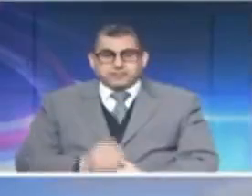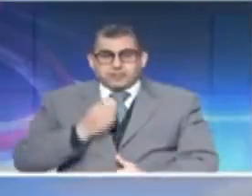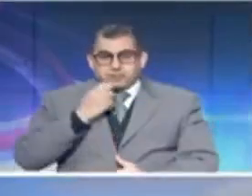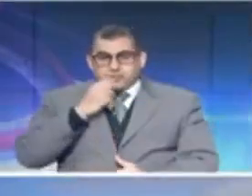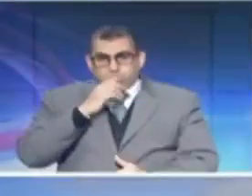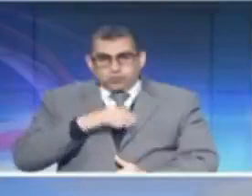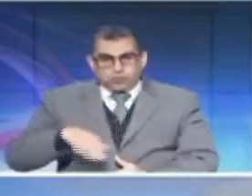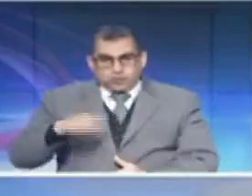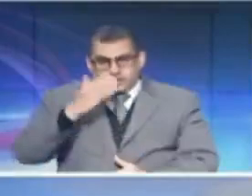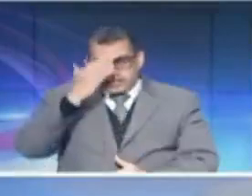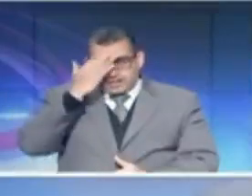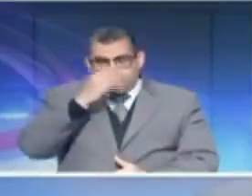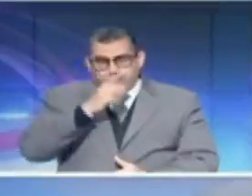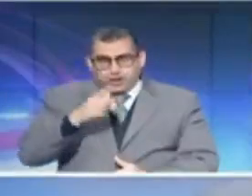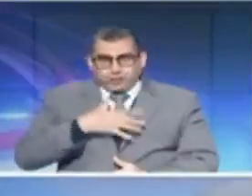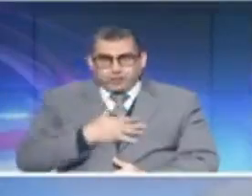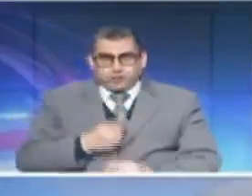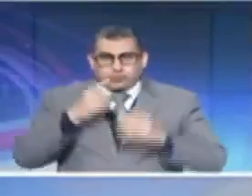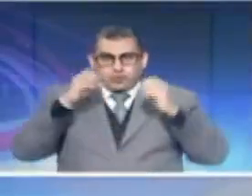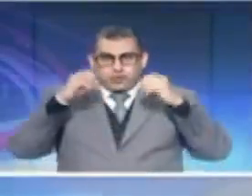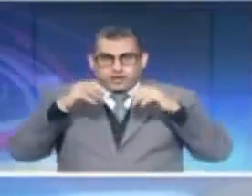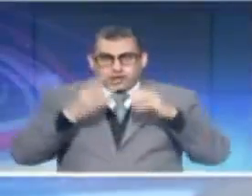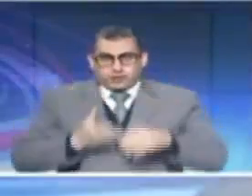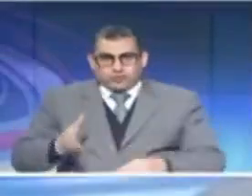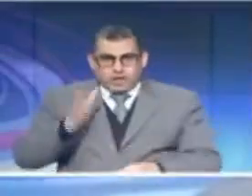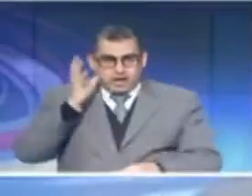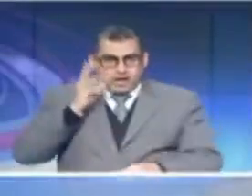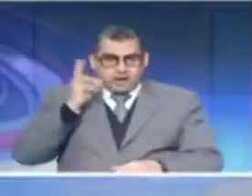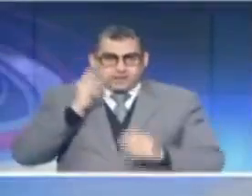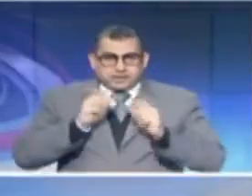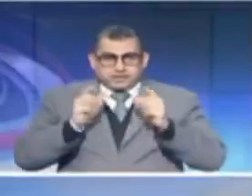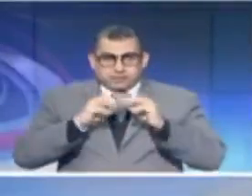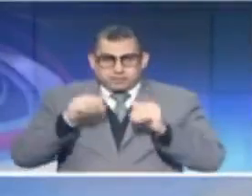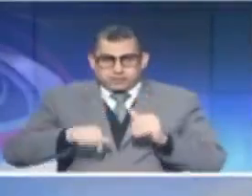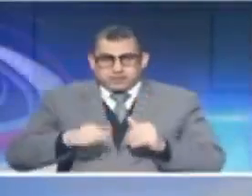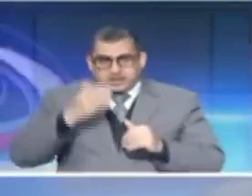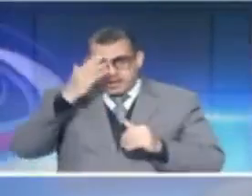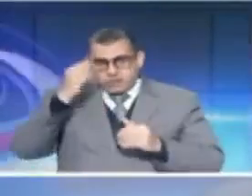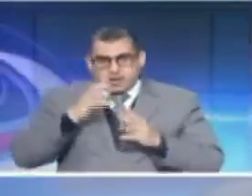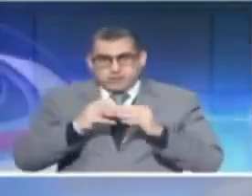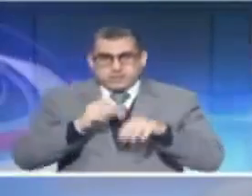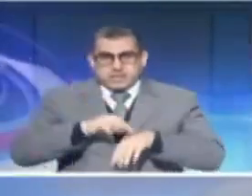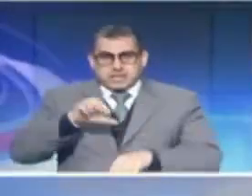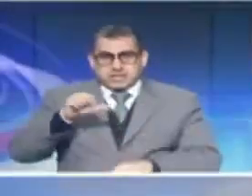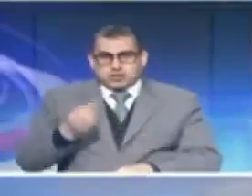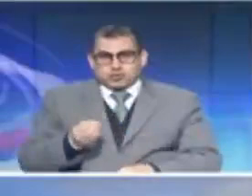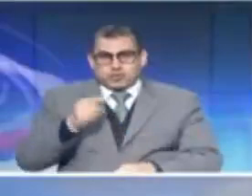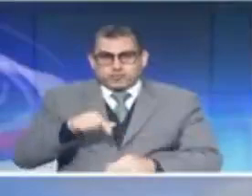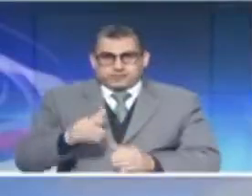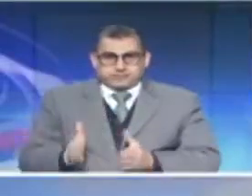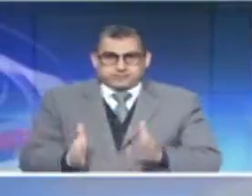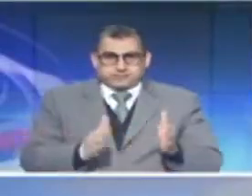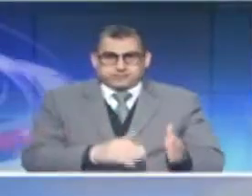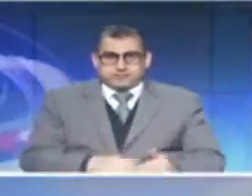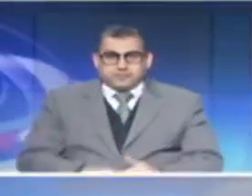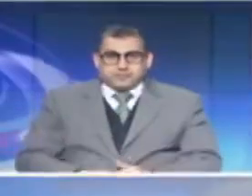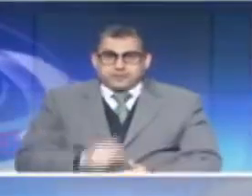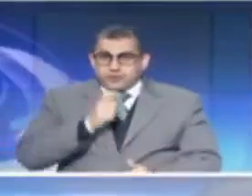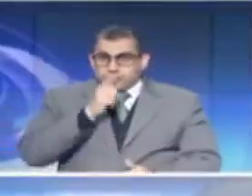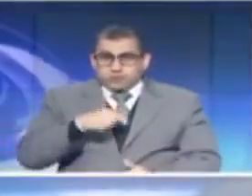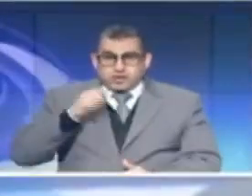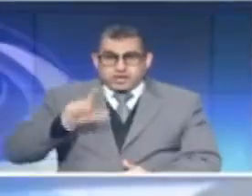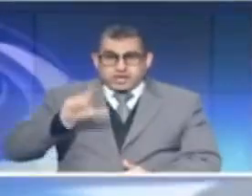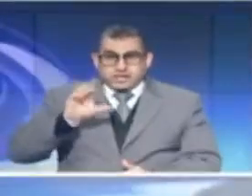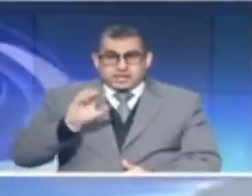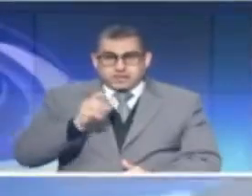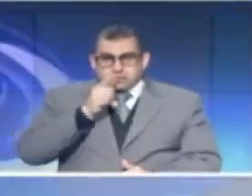السيدات والسادة، السلام عليكم ورحمة الله وبركاته. نحييكم من التلفزيون المصري وإليكم موجز أخبار التاسعة صباحا. وجه السيد